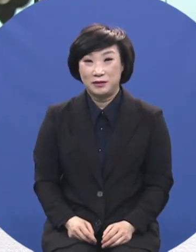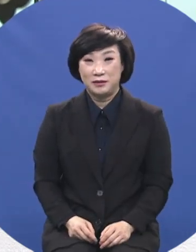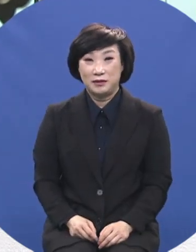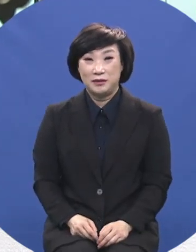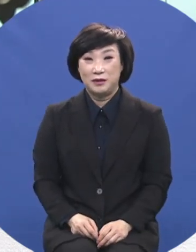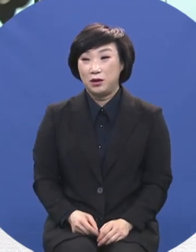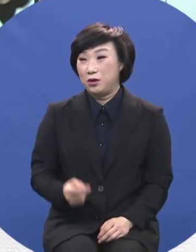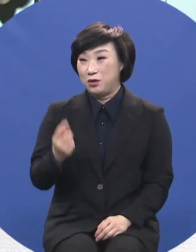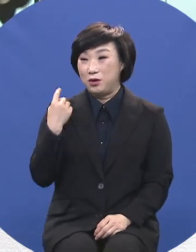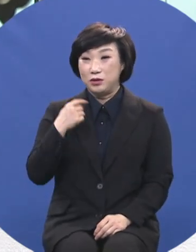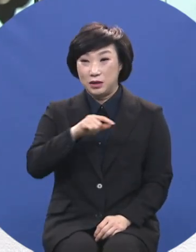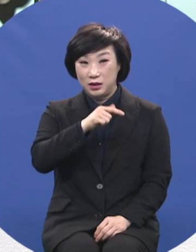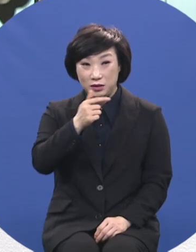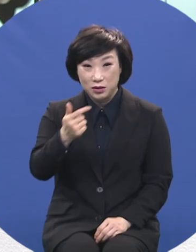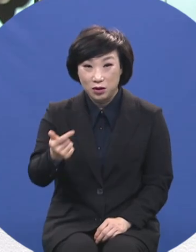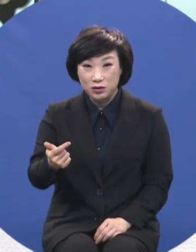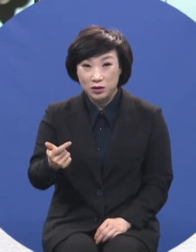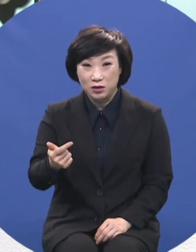어제 저녁